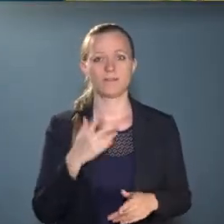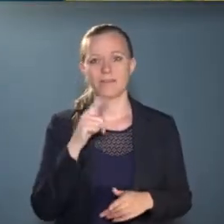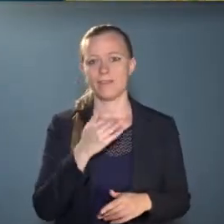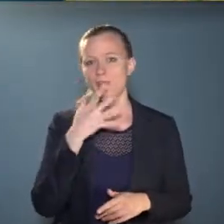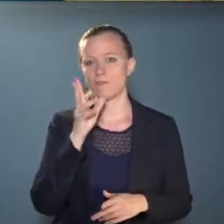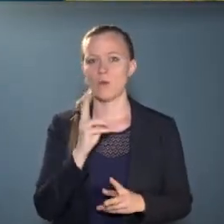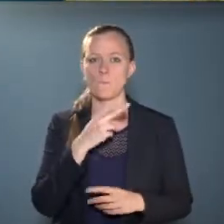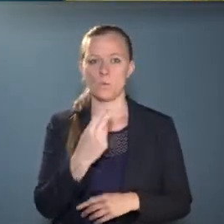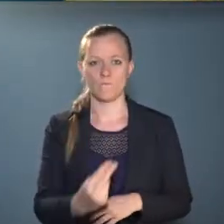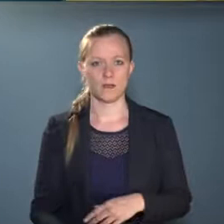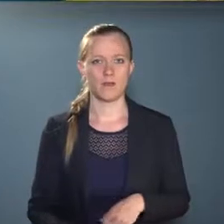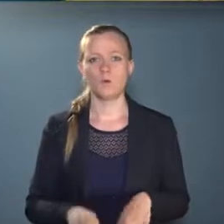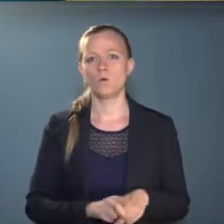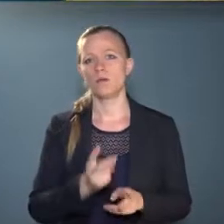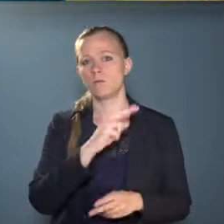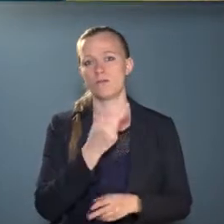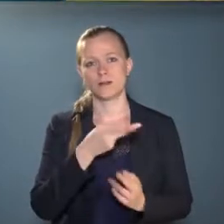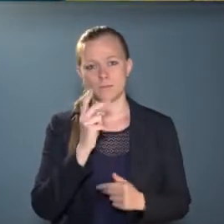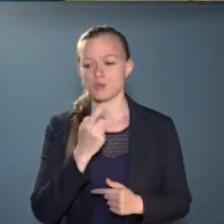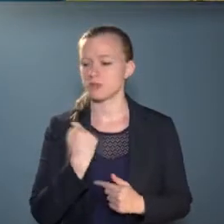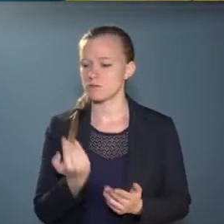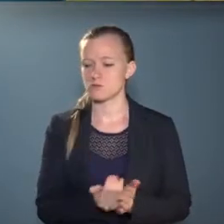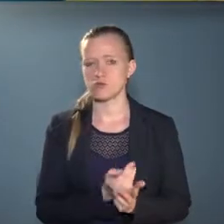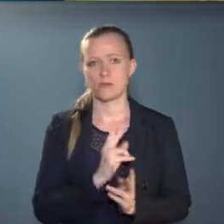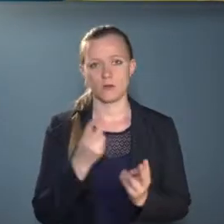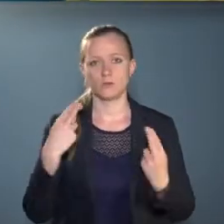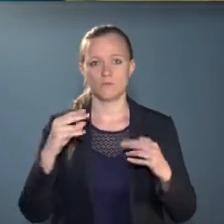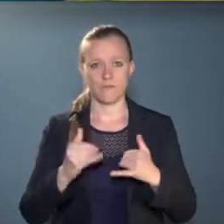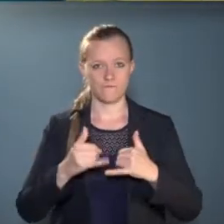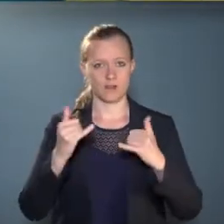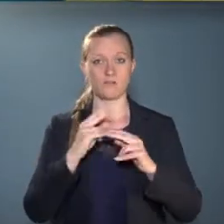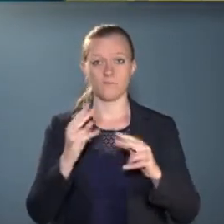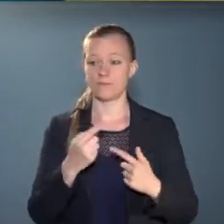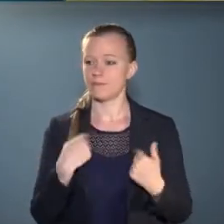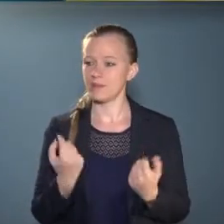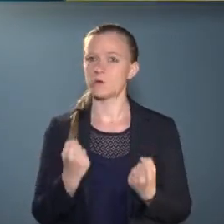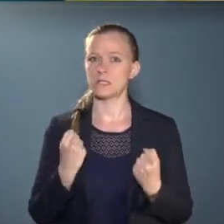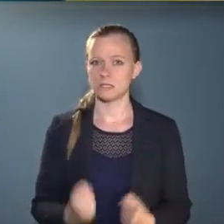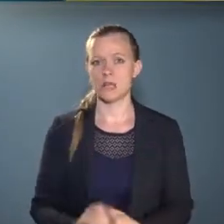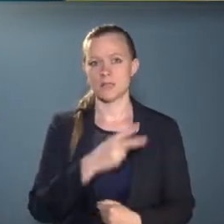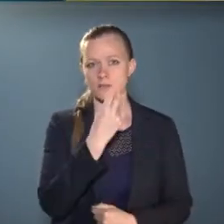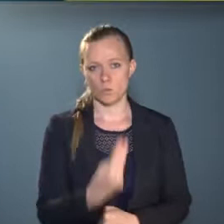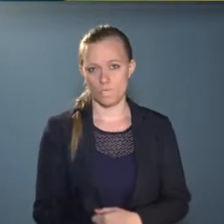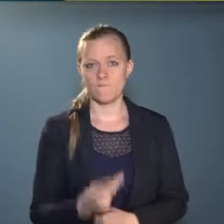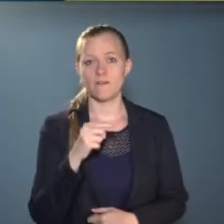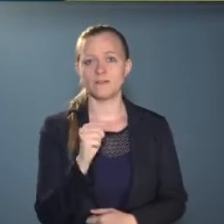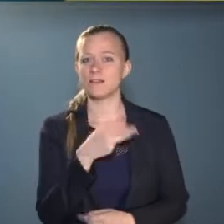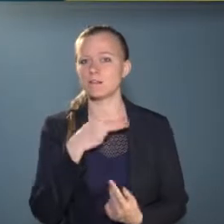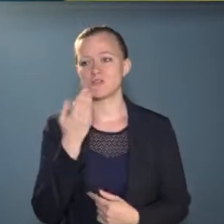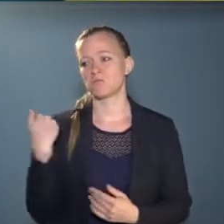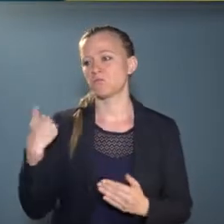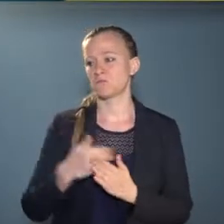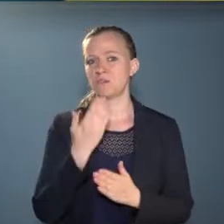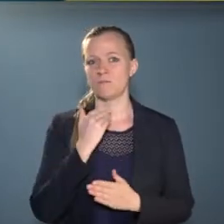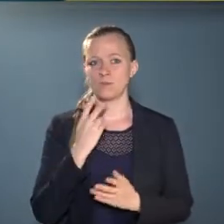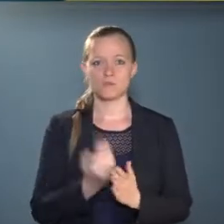búvárok. Azt a búvárképességet, amire nekünk van szükségünk, azt továbbfejlesztjük. Vannak nekünk nehéz búvárjaink, de erre a képességre nem volt szükség,